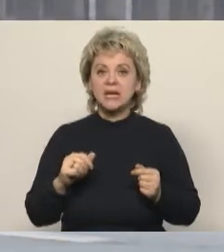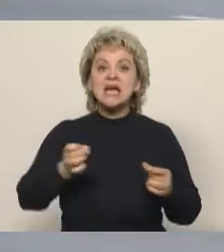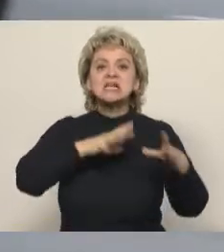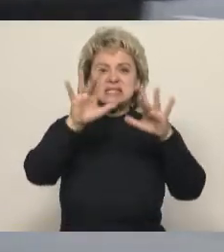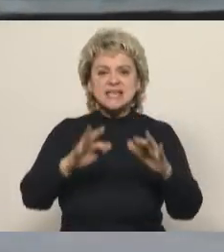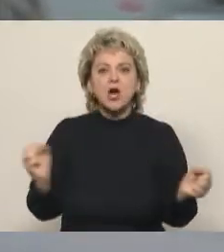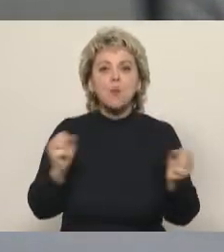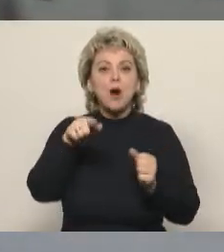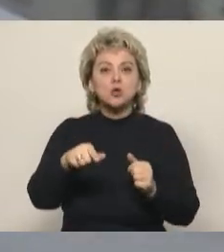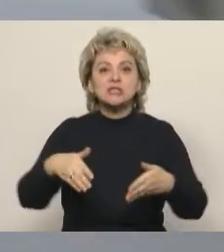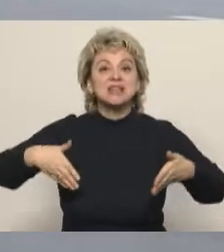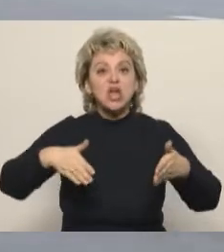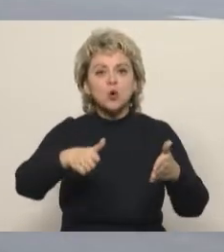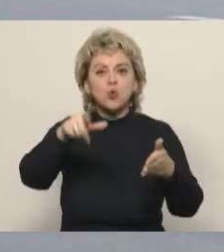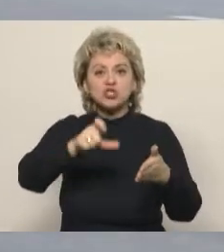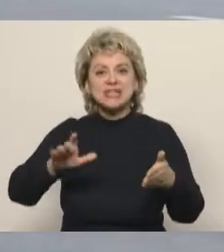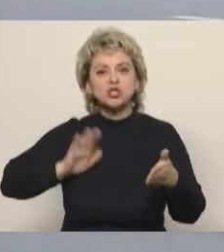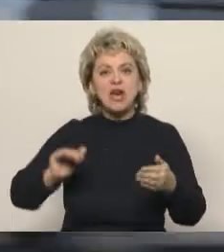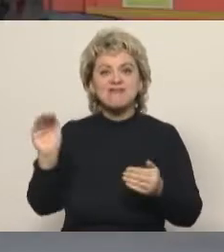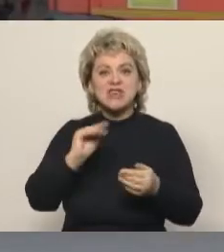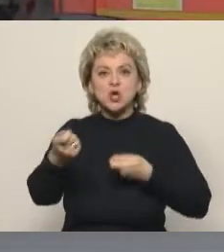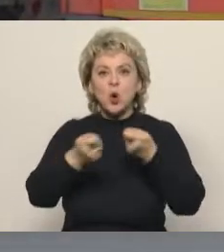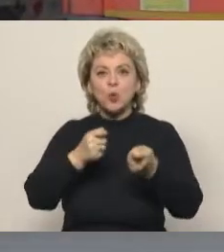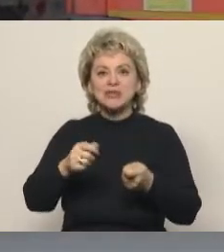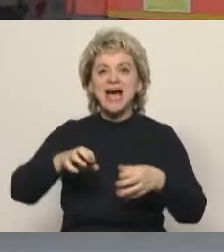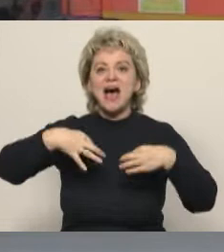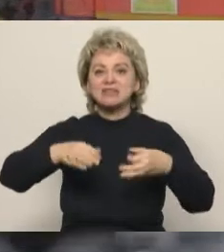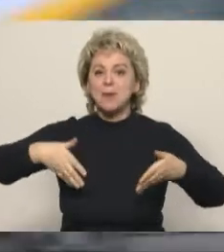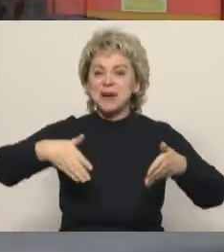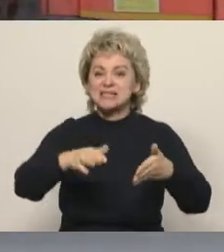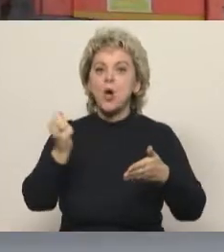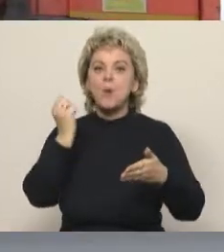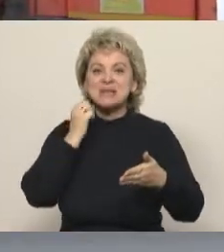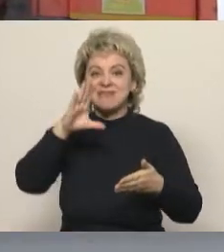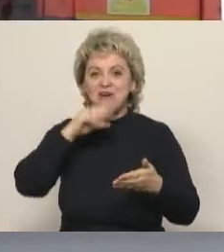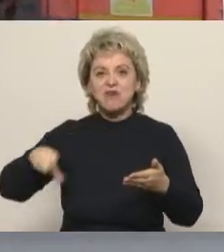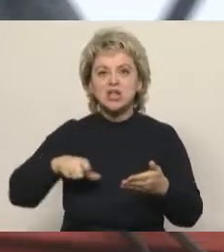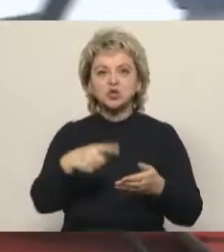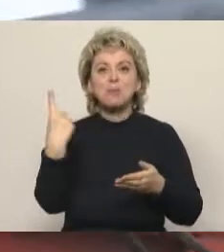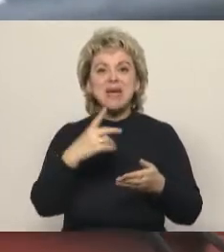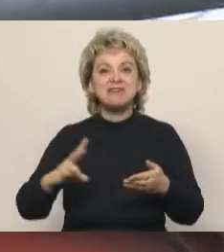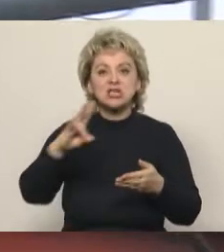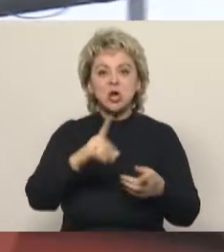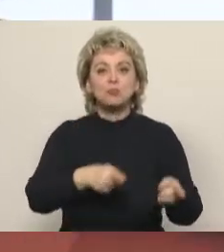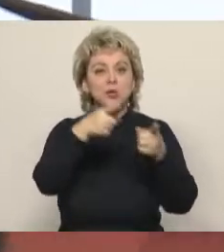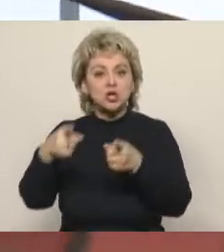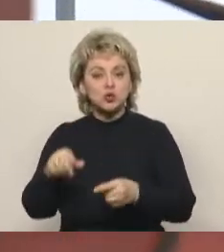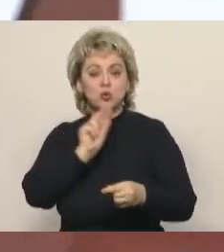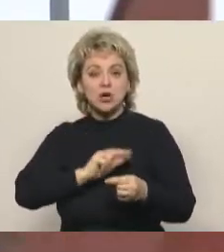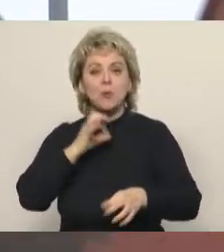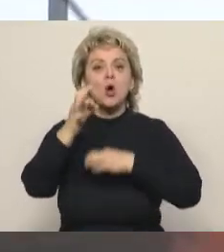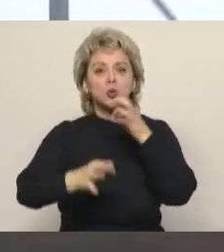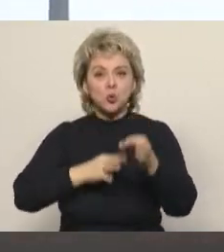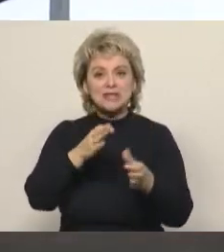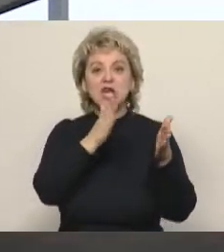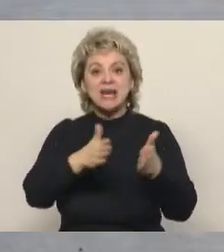Снега и морозов дорожники ждали. Федеральное управление автомагистрали Москва-Волгоград еще с 1 ноября перешло на работу в